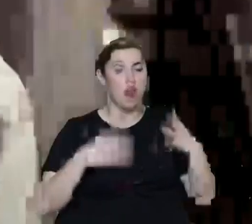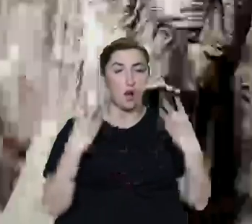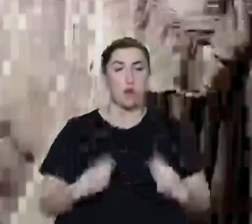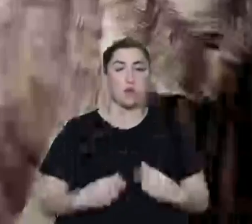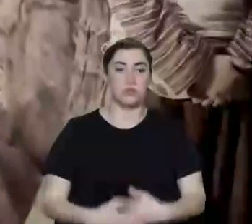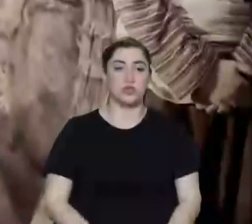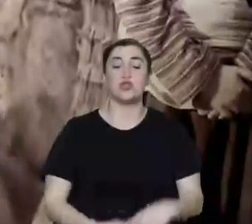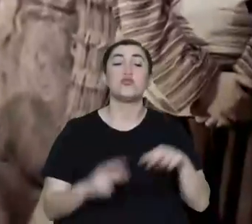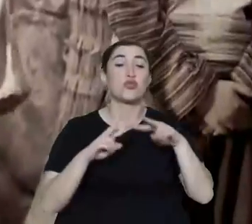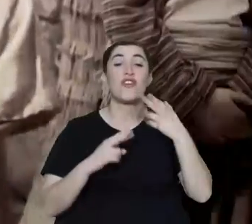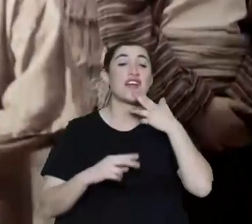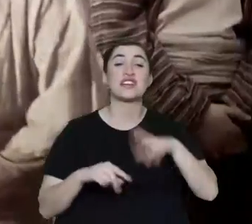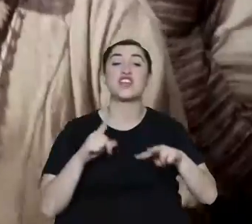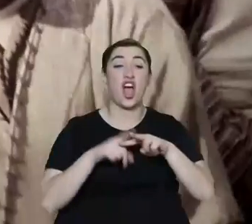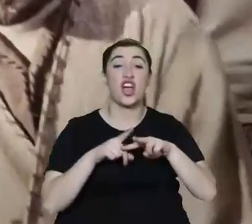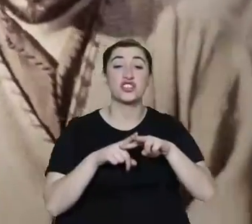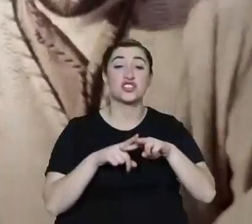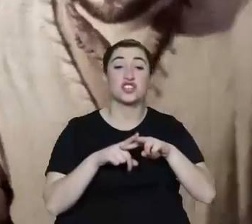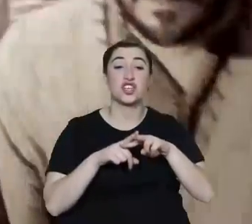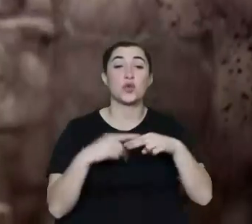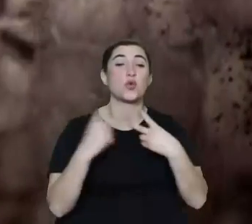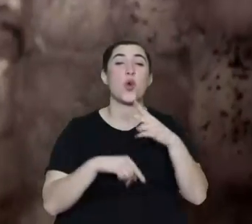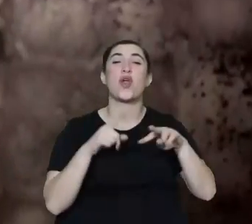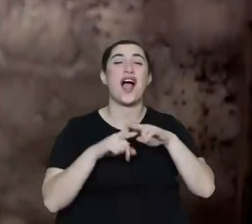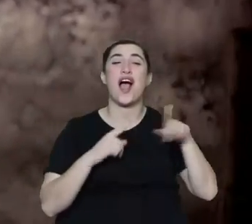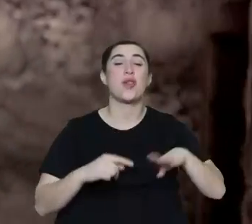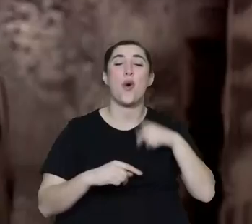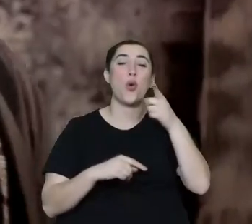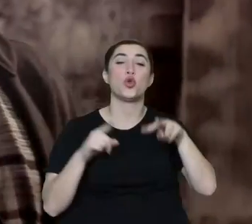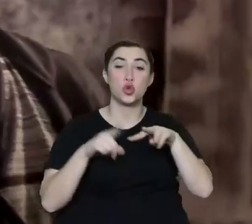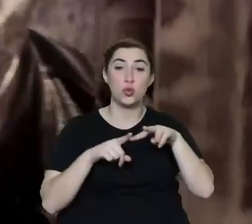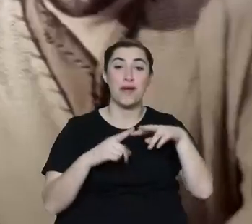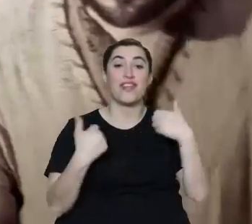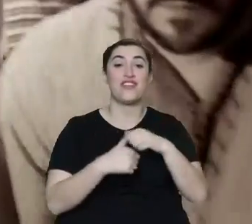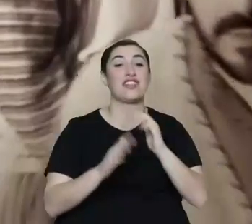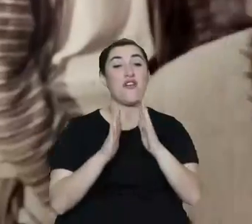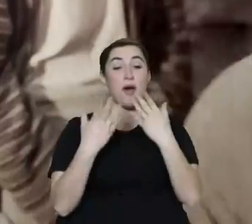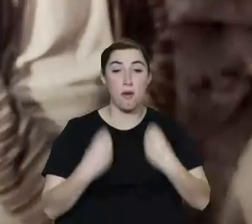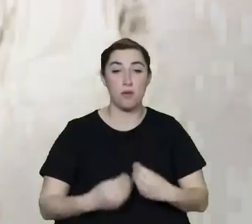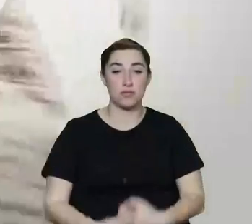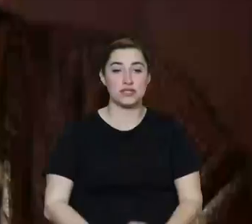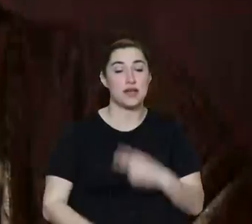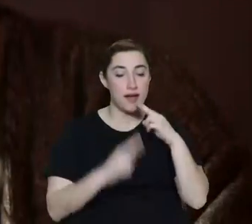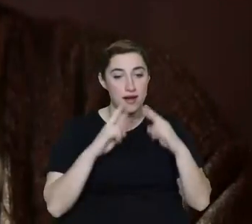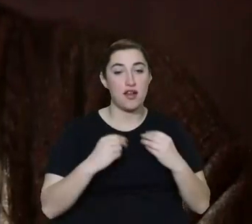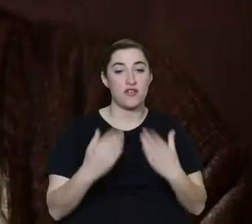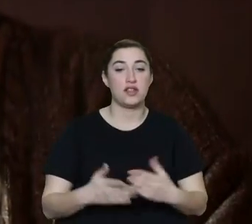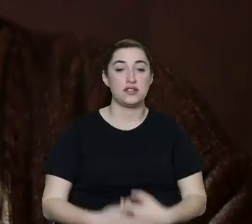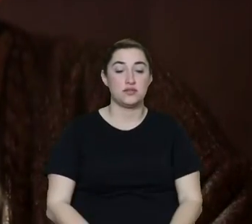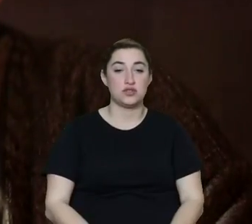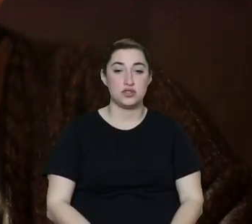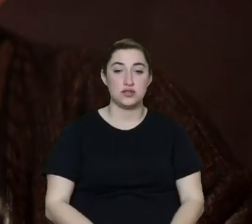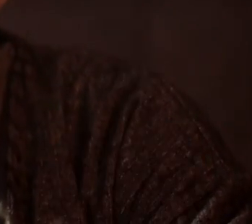verilmiştir. Münevver kızı Ayşe'nin Yörük Ali Paşa oğlu Numan ile evliliğinin devamına hükmolunmuştur.